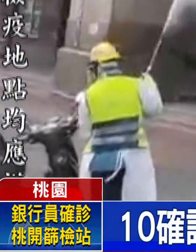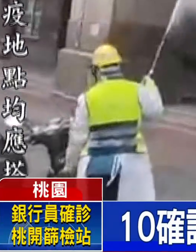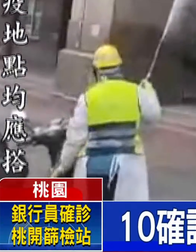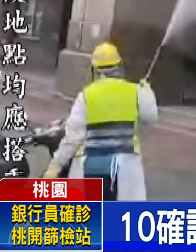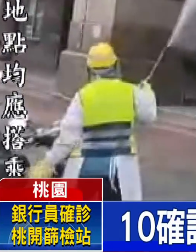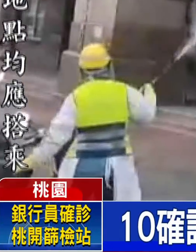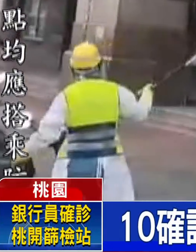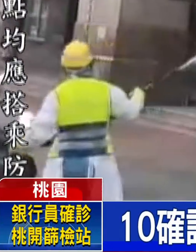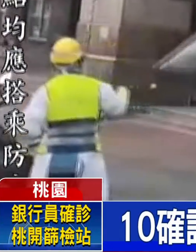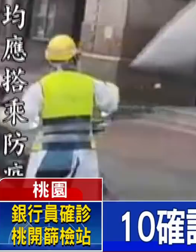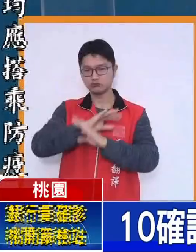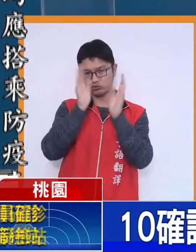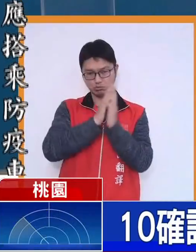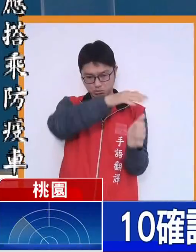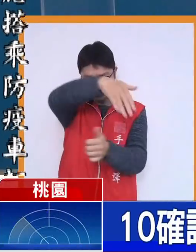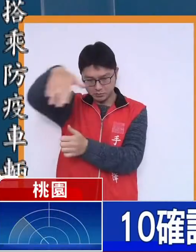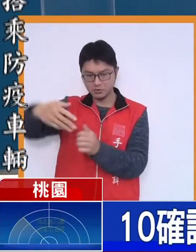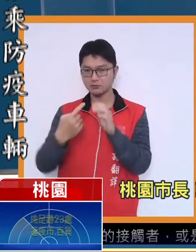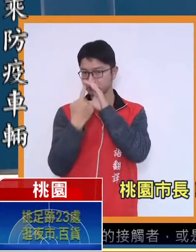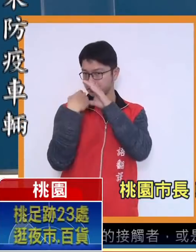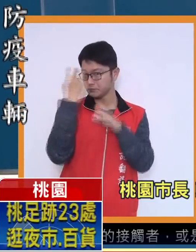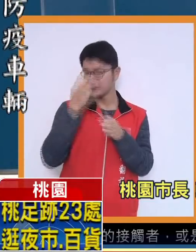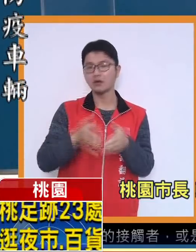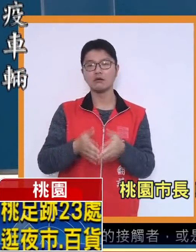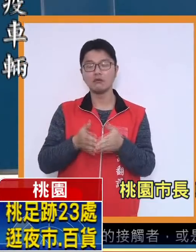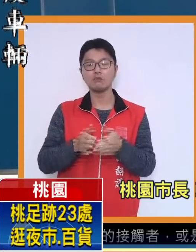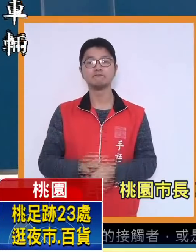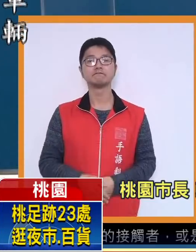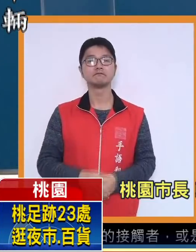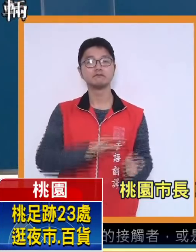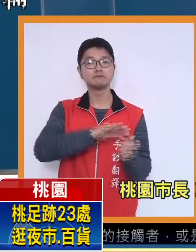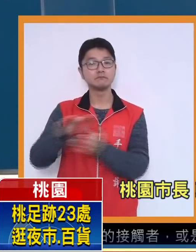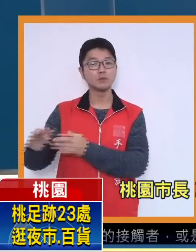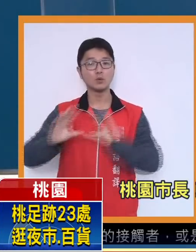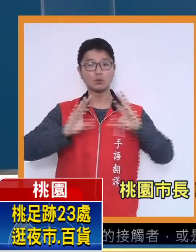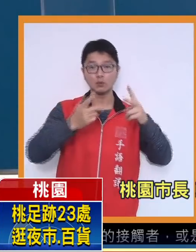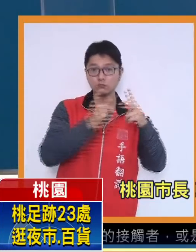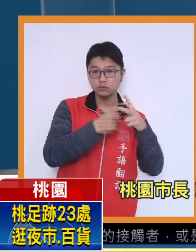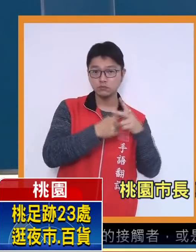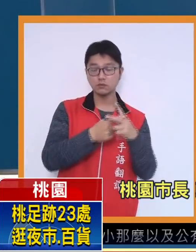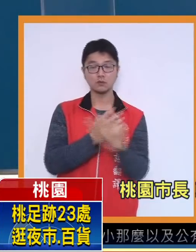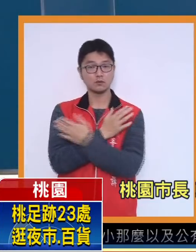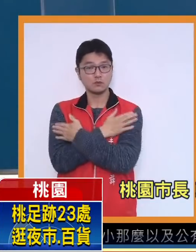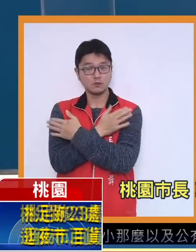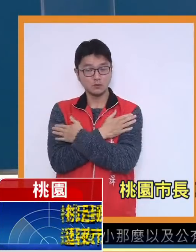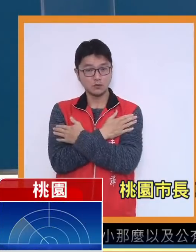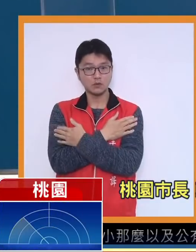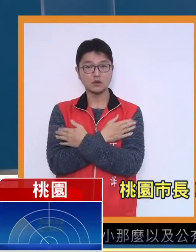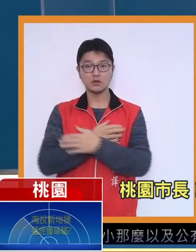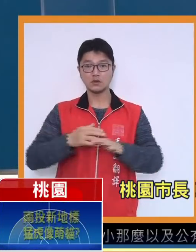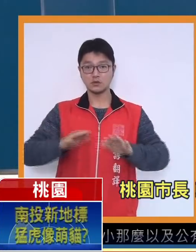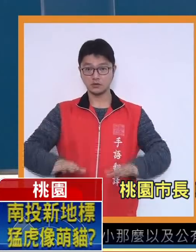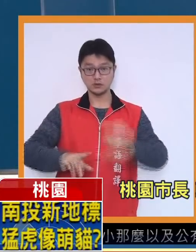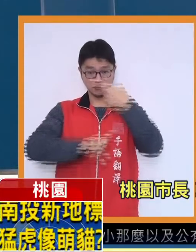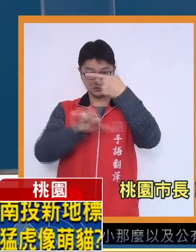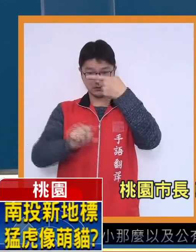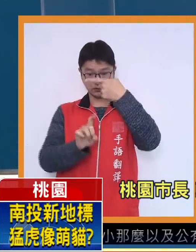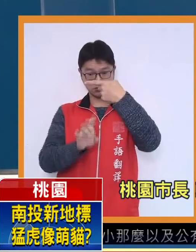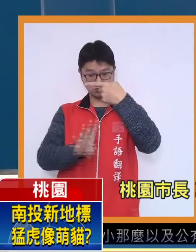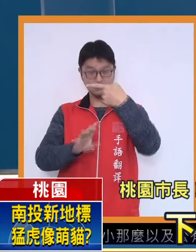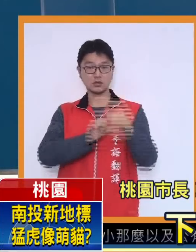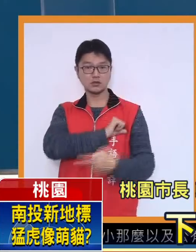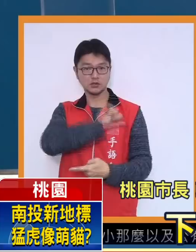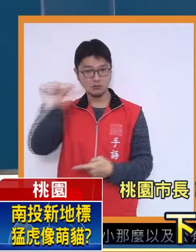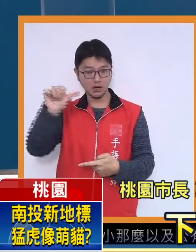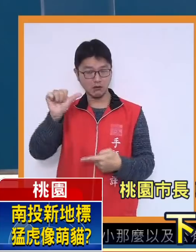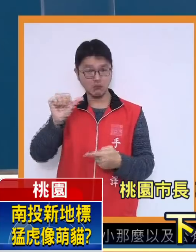也祭出加严防疫措施。 我们国小，那么以及公幼，那么星期五1月14号，那么下